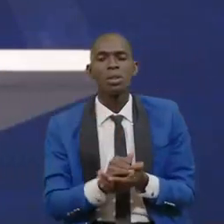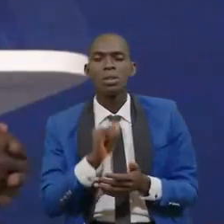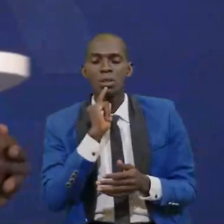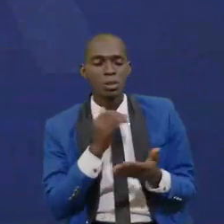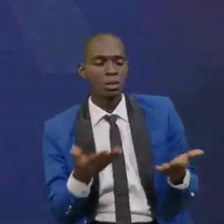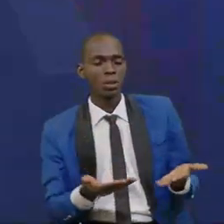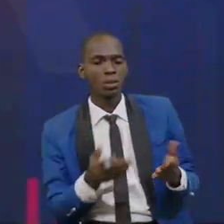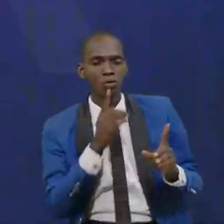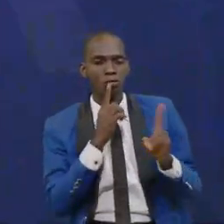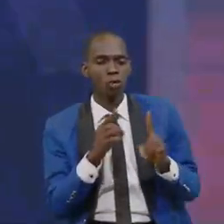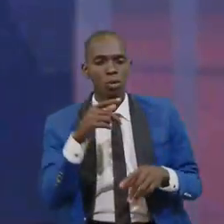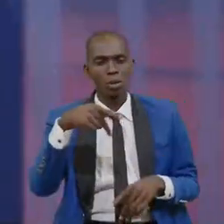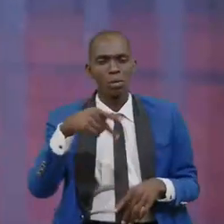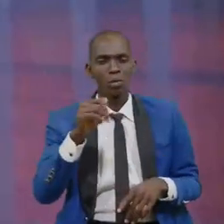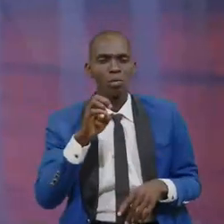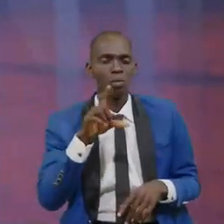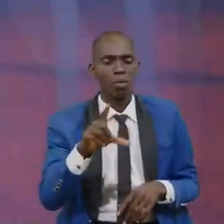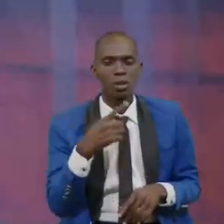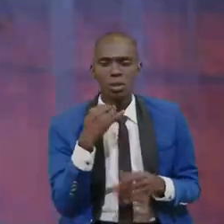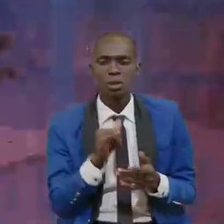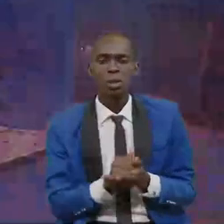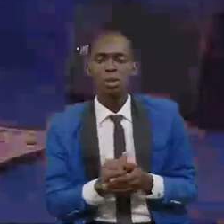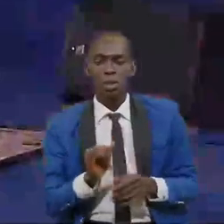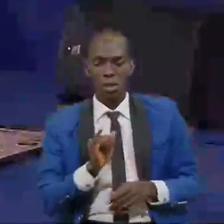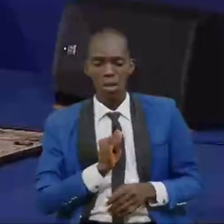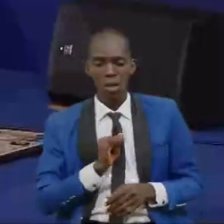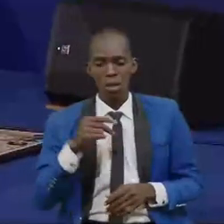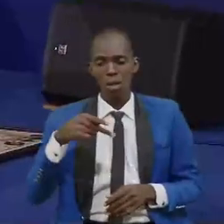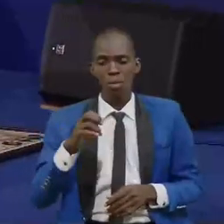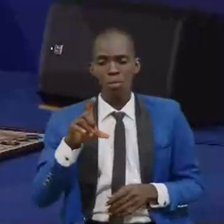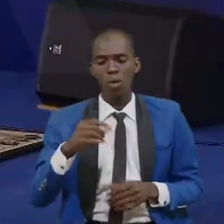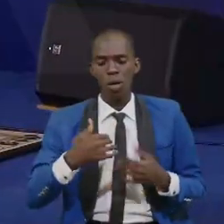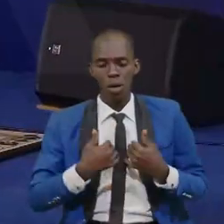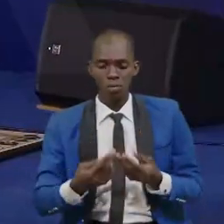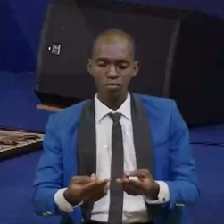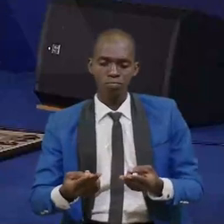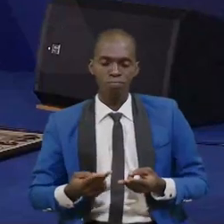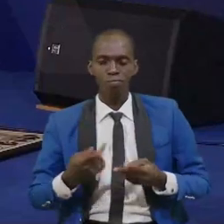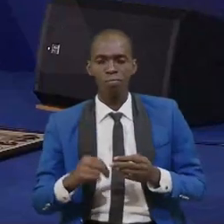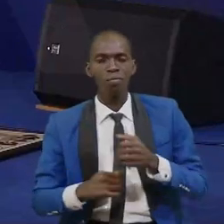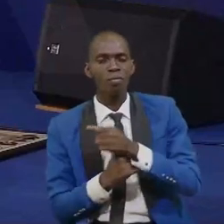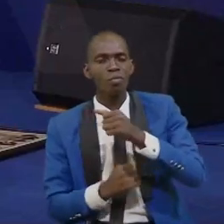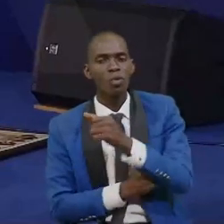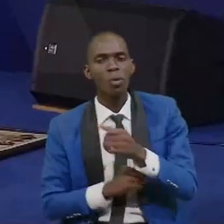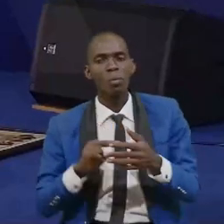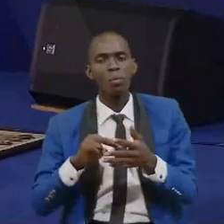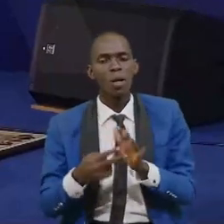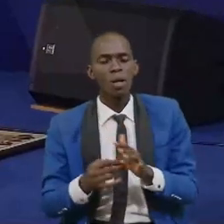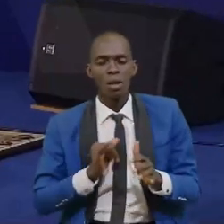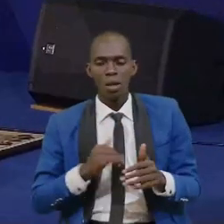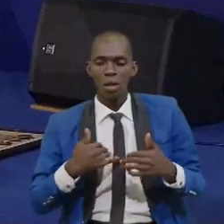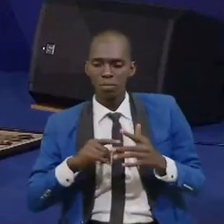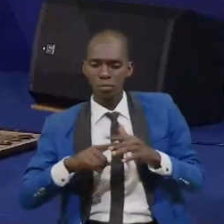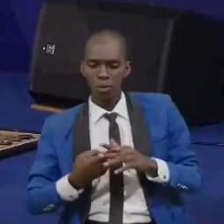l'apôtre Paul, il dit, j'ai posé le fondement. Mais certaines personnes, après avoir posé le fondement, ils n'ont